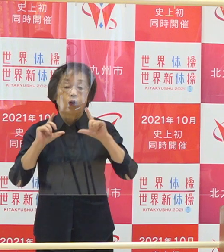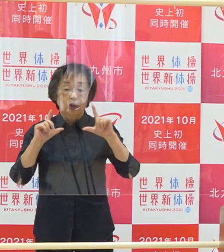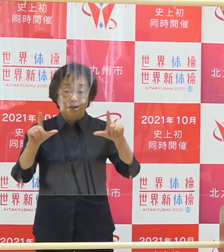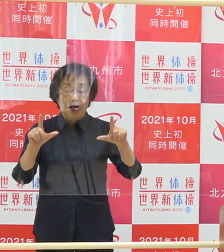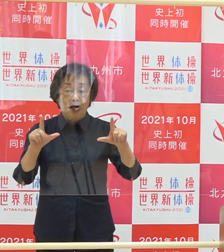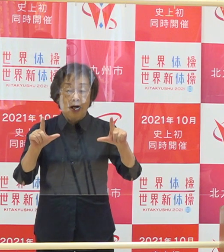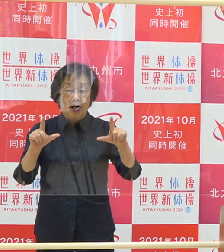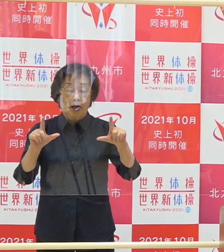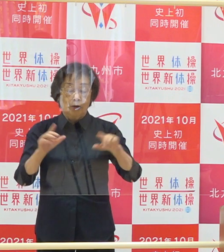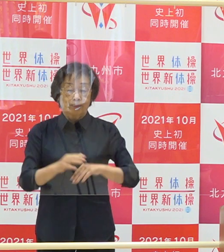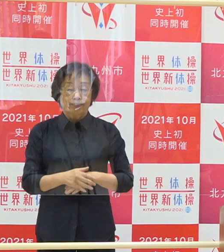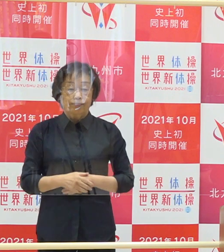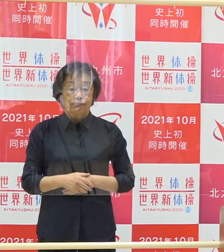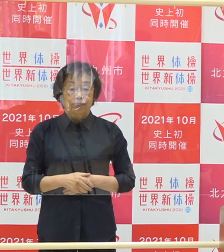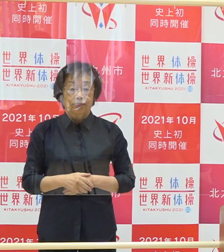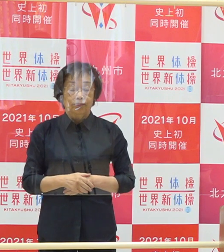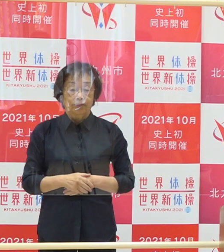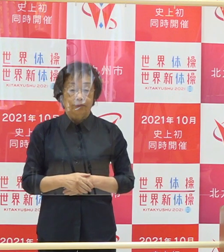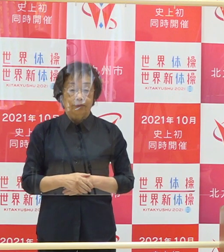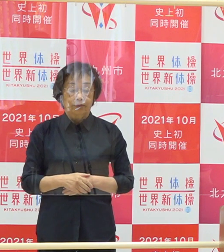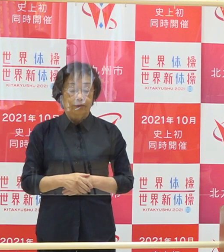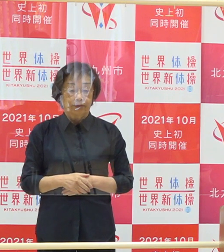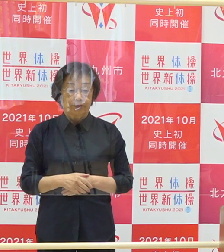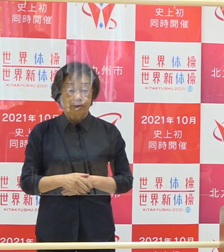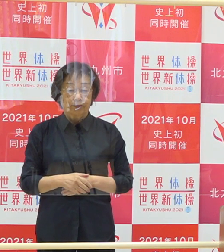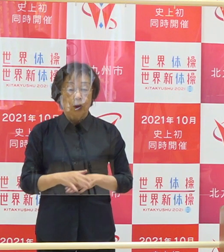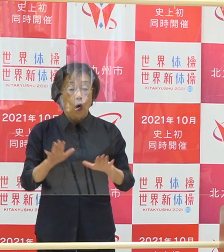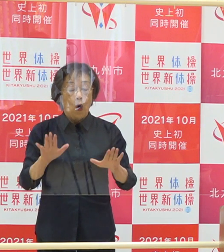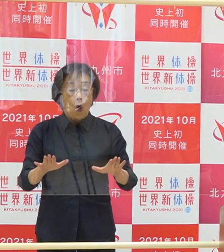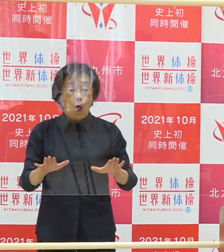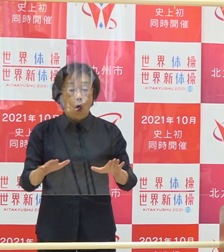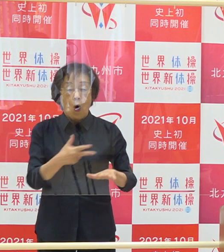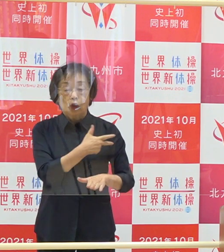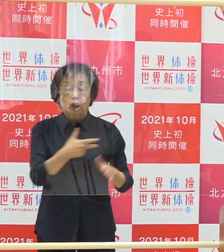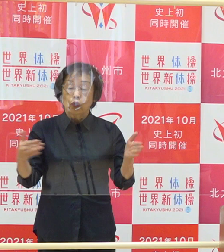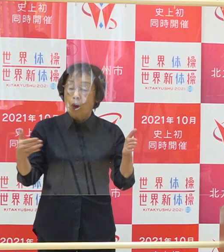今週の末からですね、